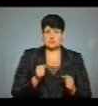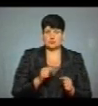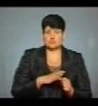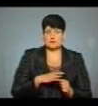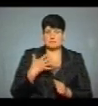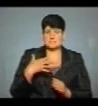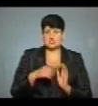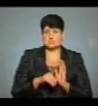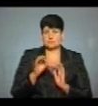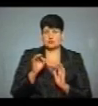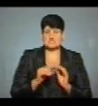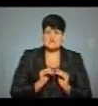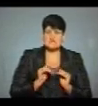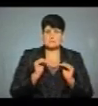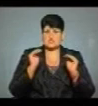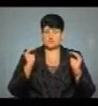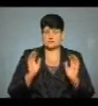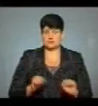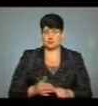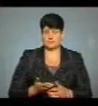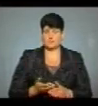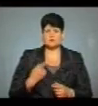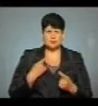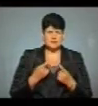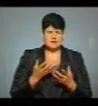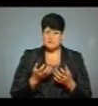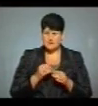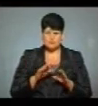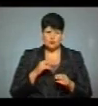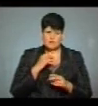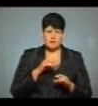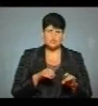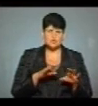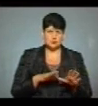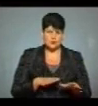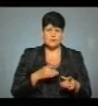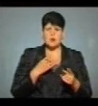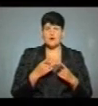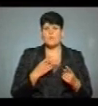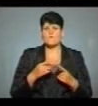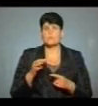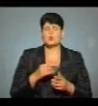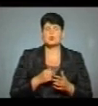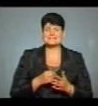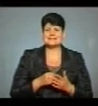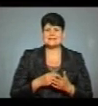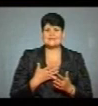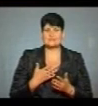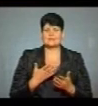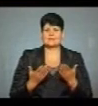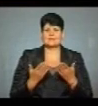на 50-60% у порівнянні з літнім періодом. Тобто, якщо ми зараз зовсім не беремо до уваги цю постанову, а говоримо про ціни,